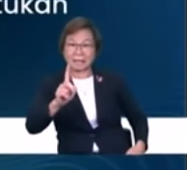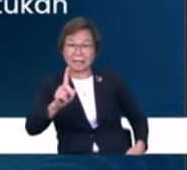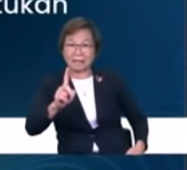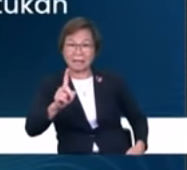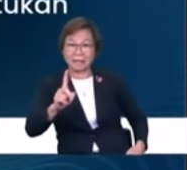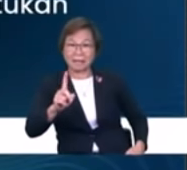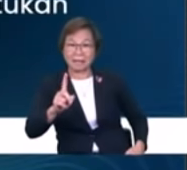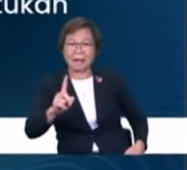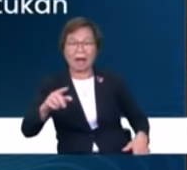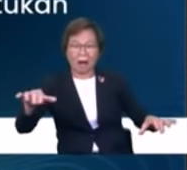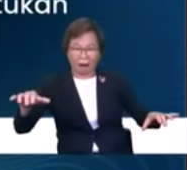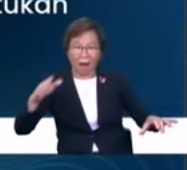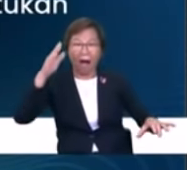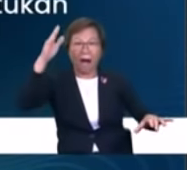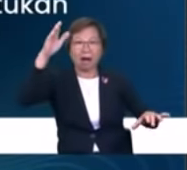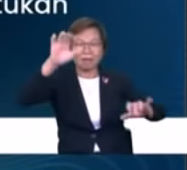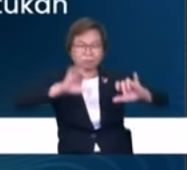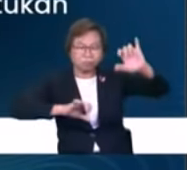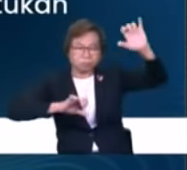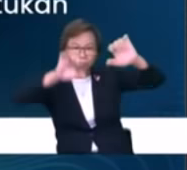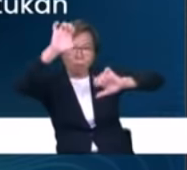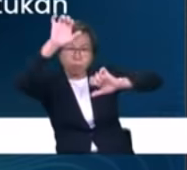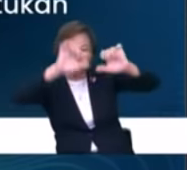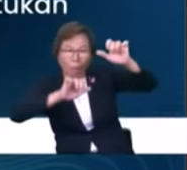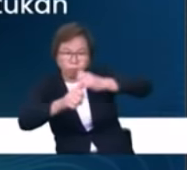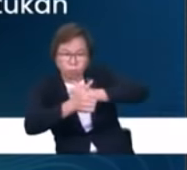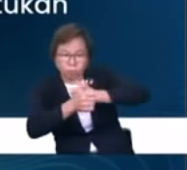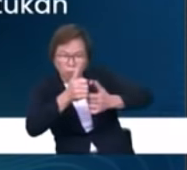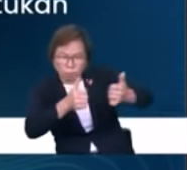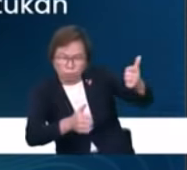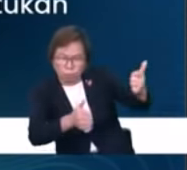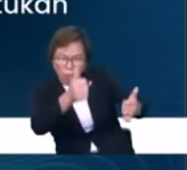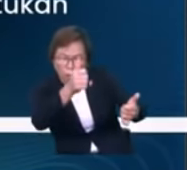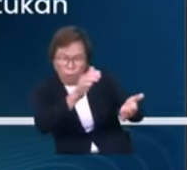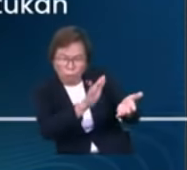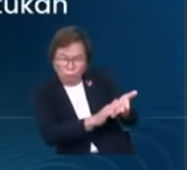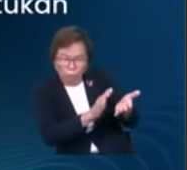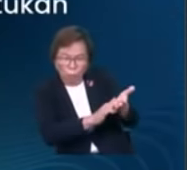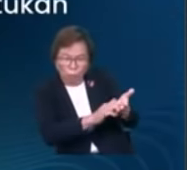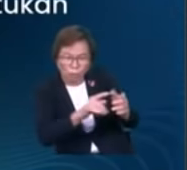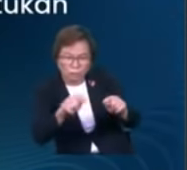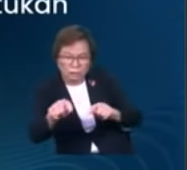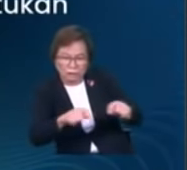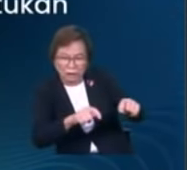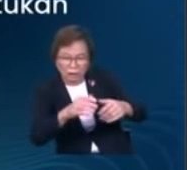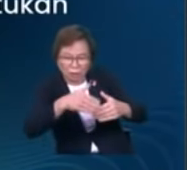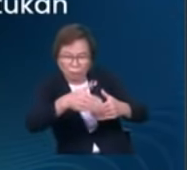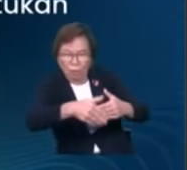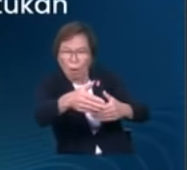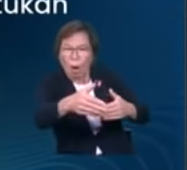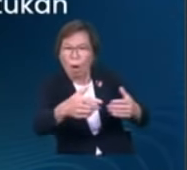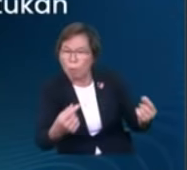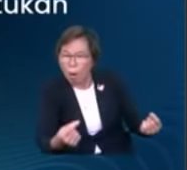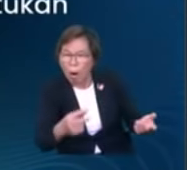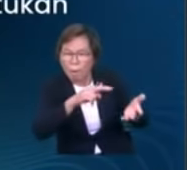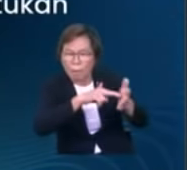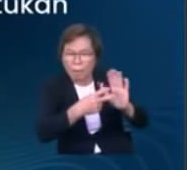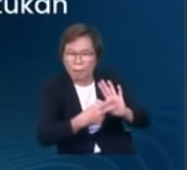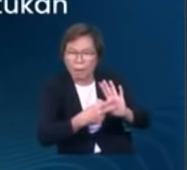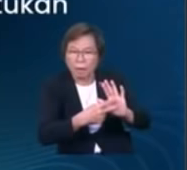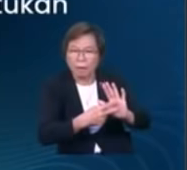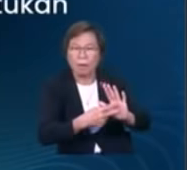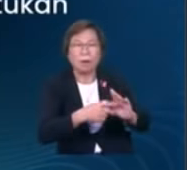akan membuat penilaian risiko dalam menentukan apakah tindakan selanjutnya mananya